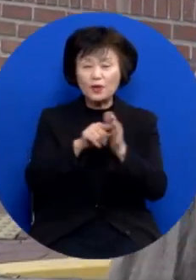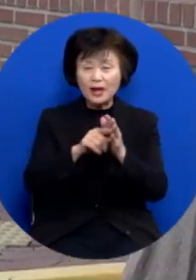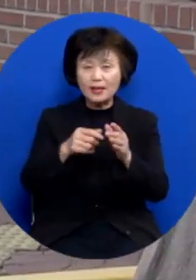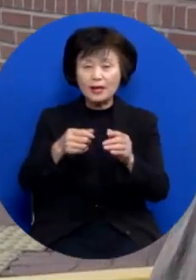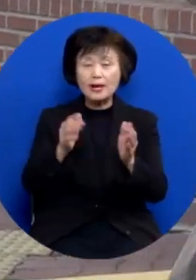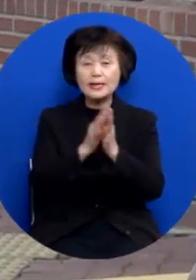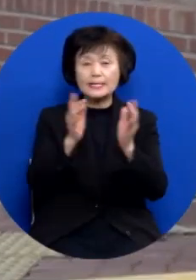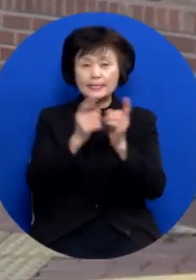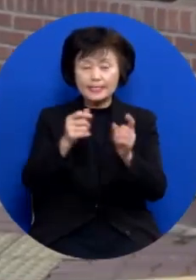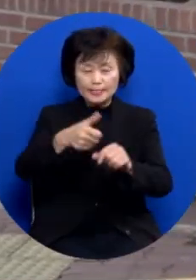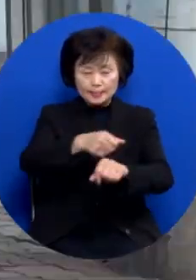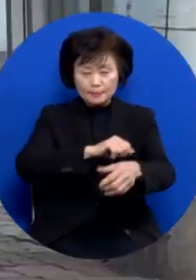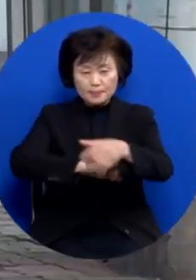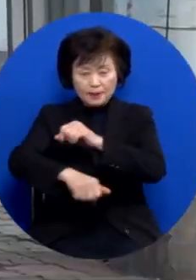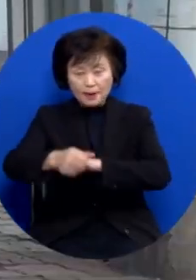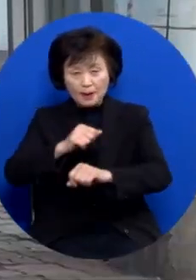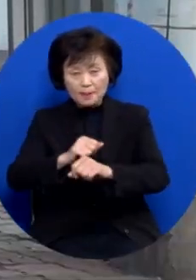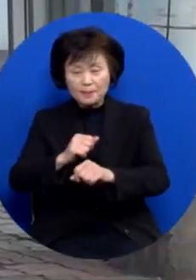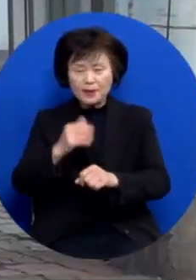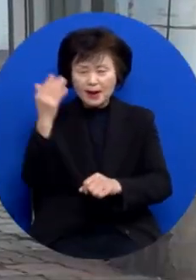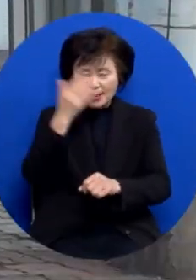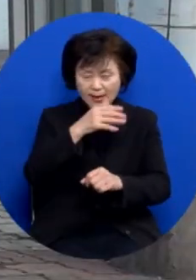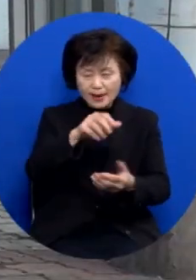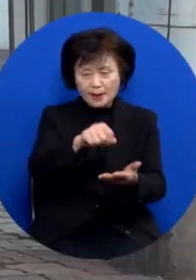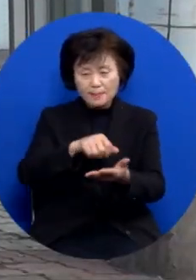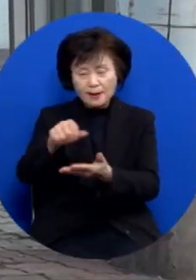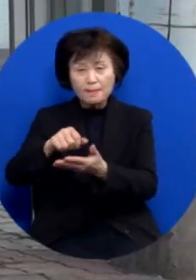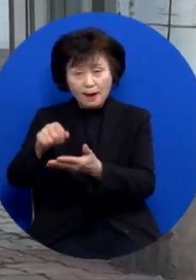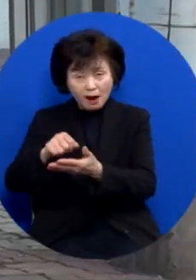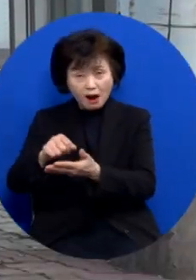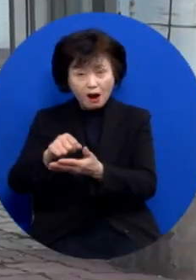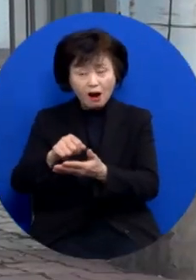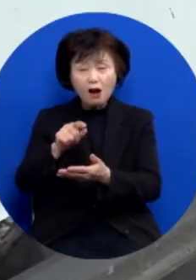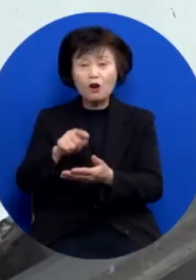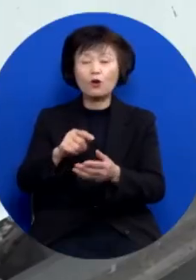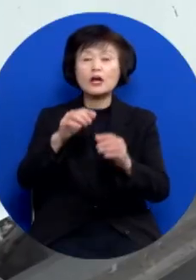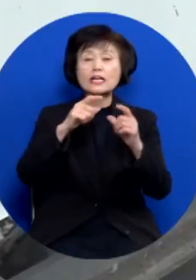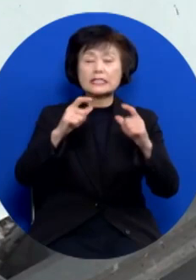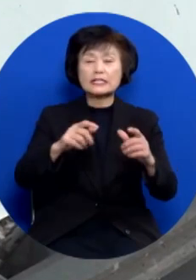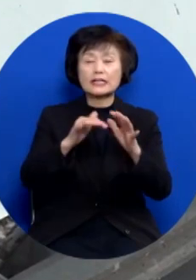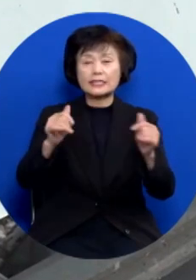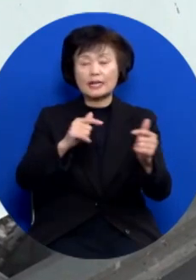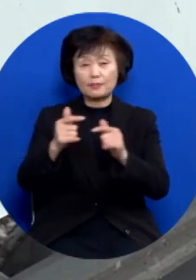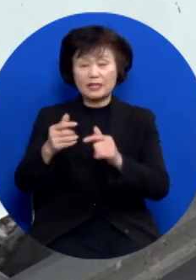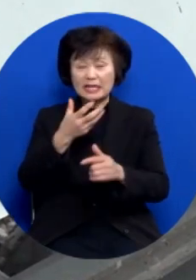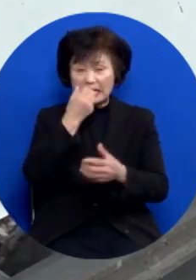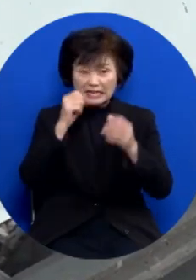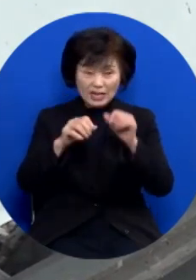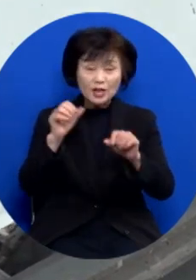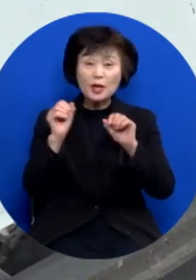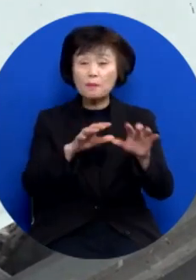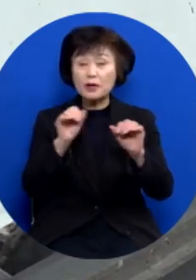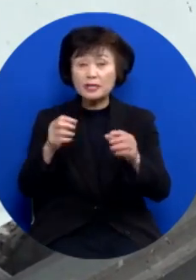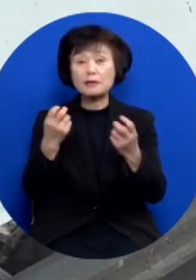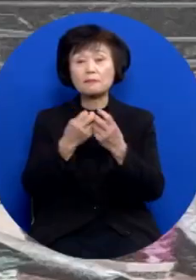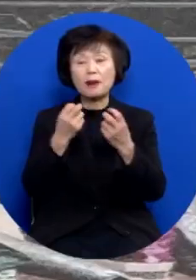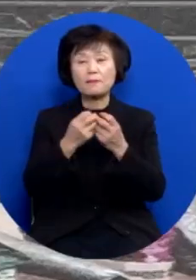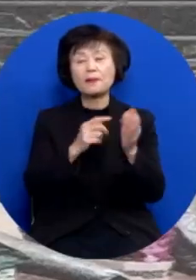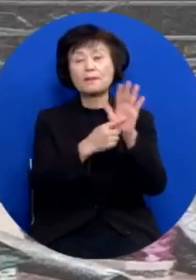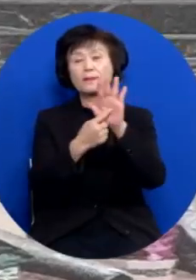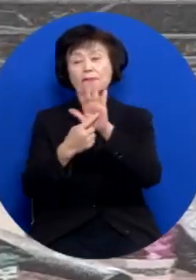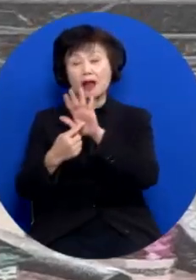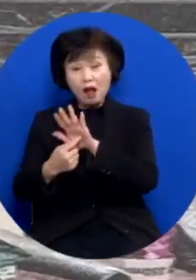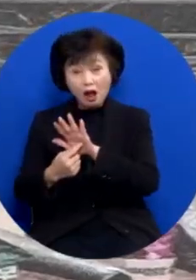성도들은 교회 주변에 정리함과 동시에 지역 주민들에게 쓰레기 배출 방법을 알렸습니다 그리고이 노력은 이웃들의